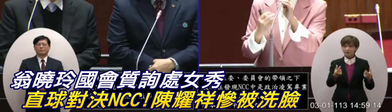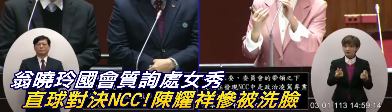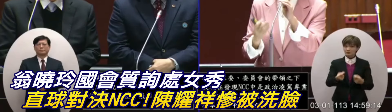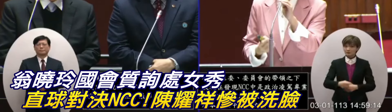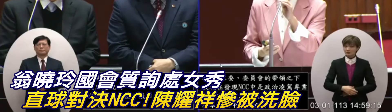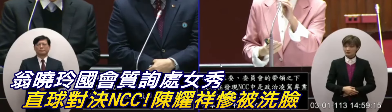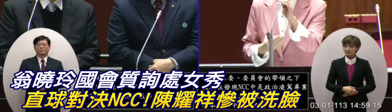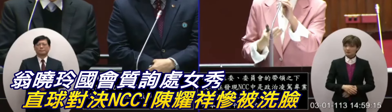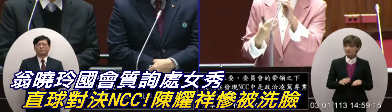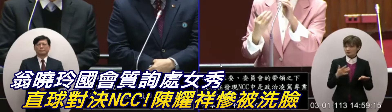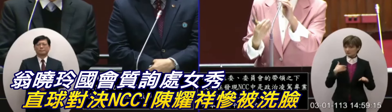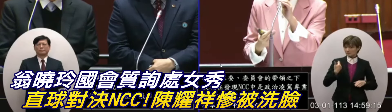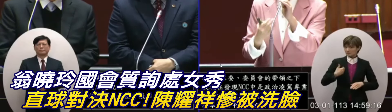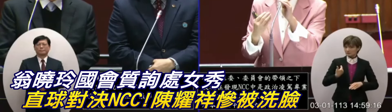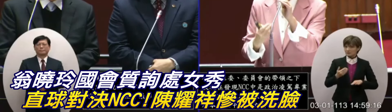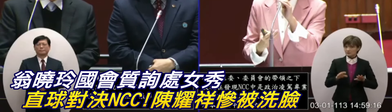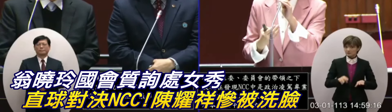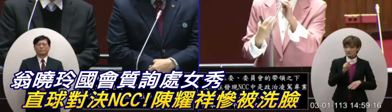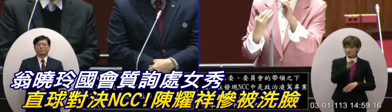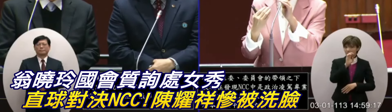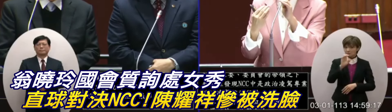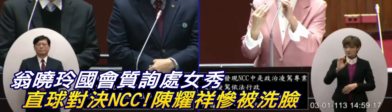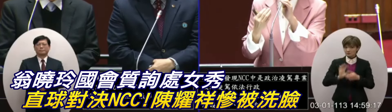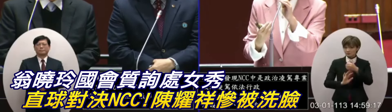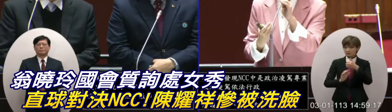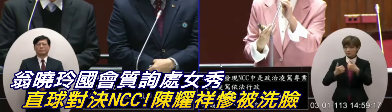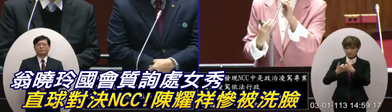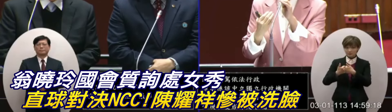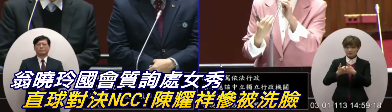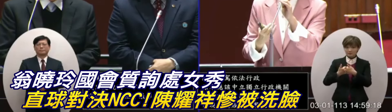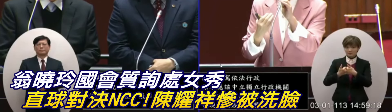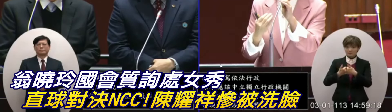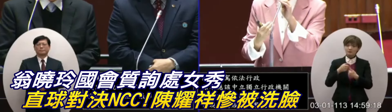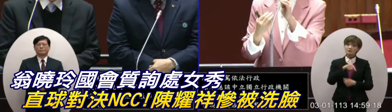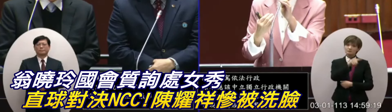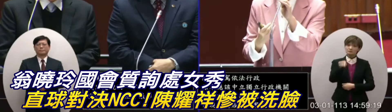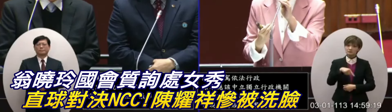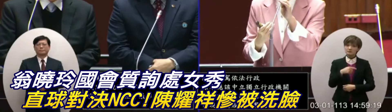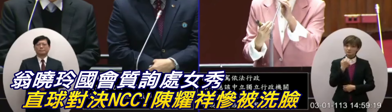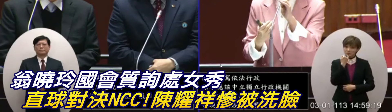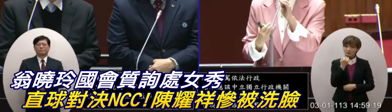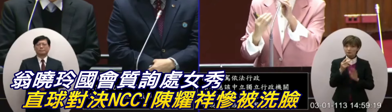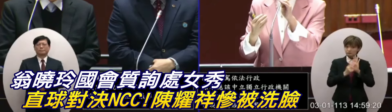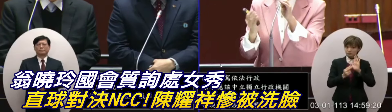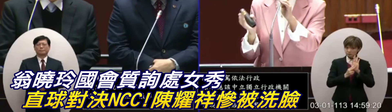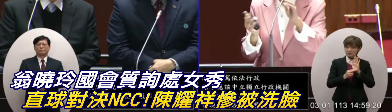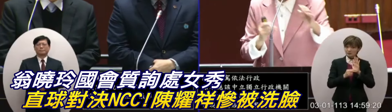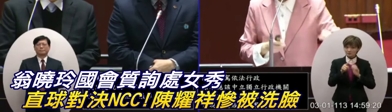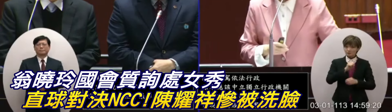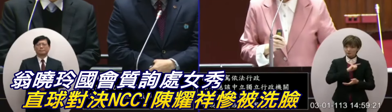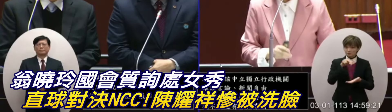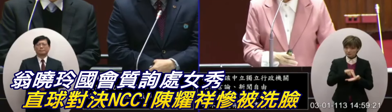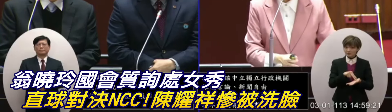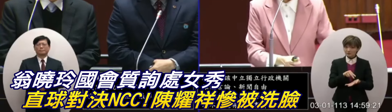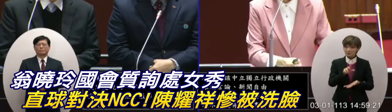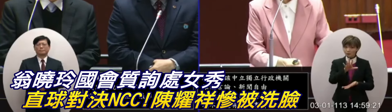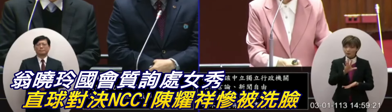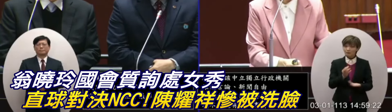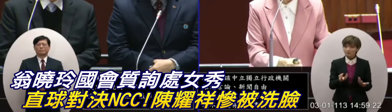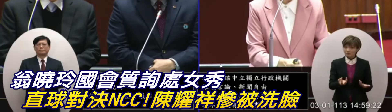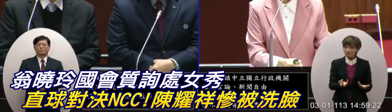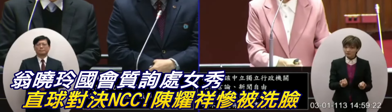可以让 NCC 委员会现在可以去说明你们是具有独立性的。因为时间的关系，所